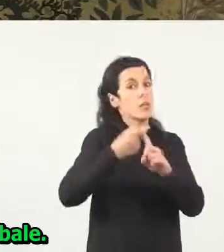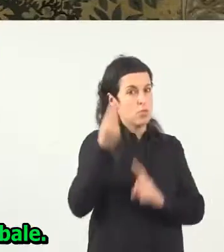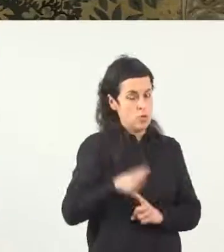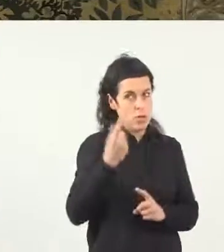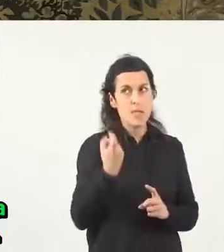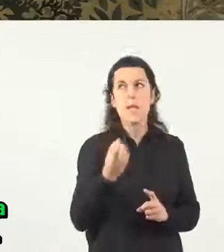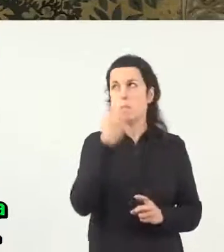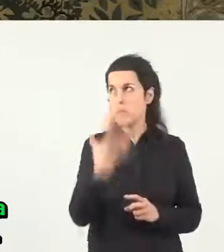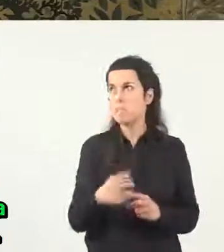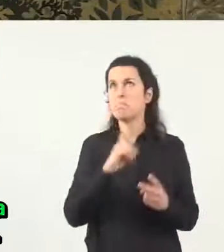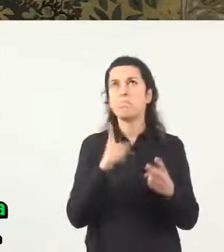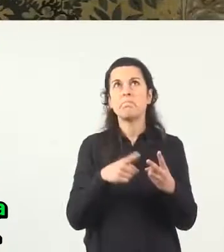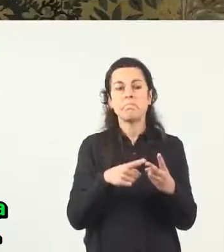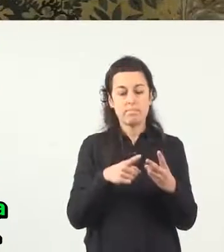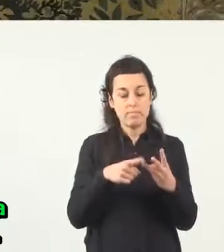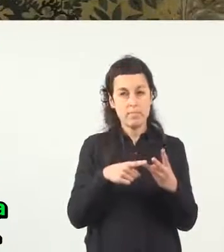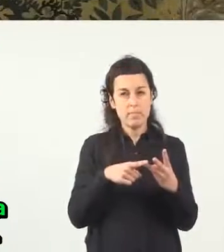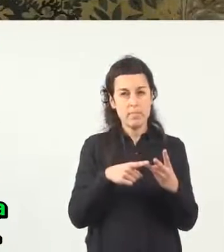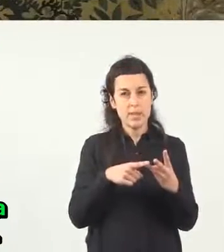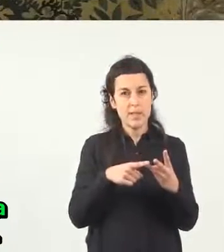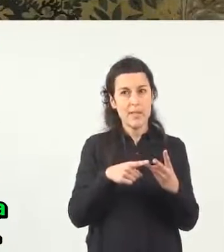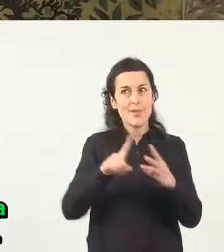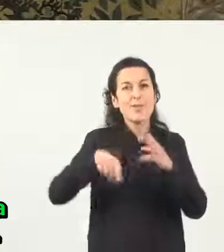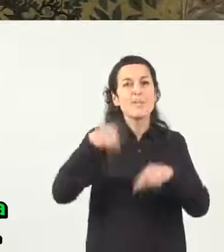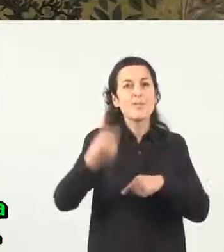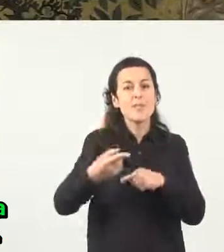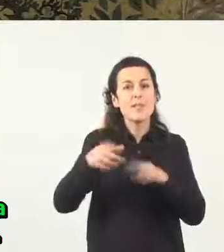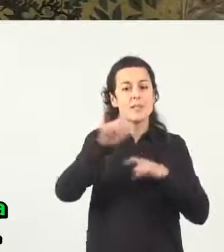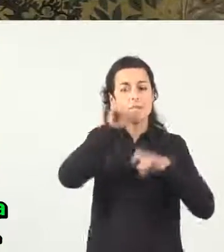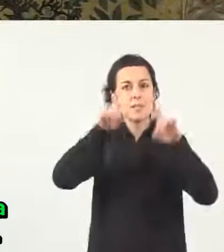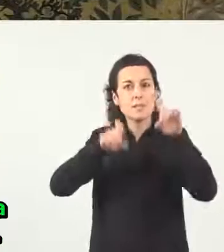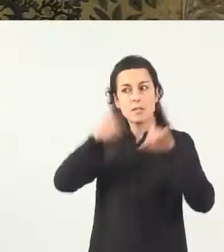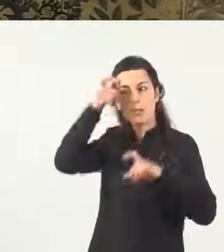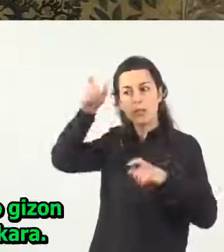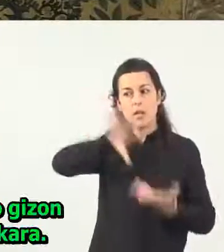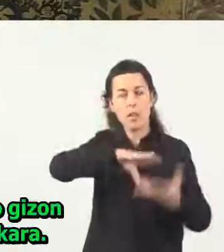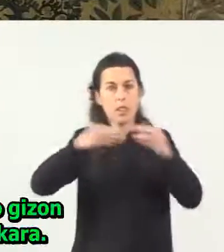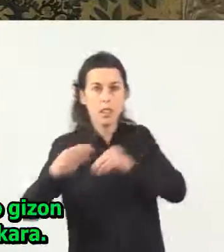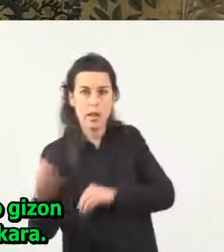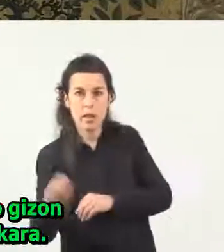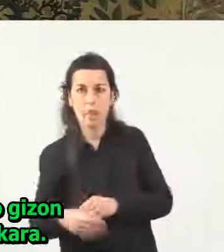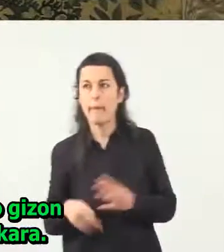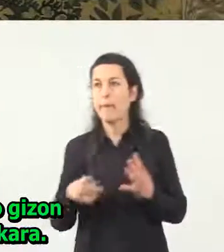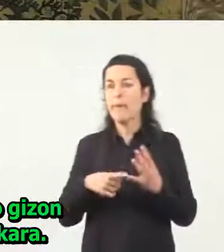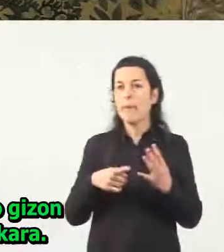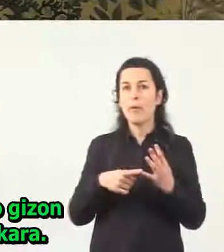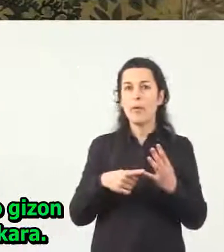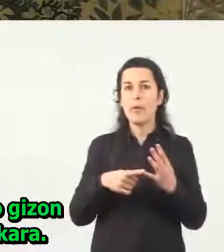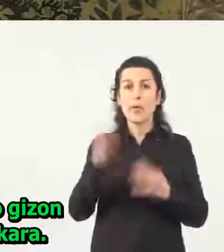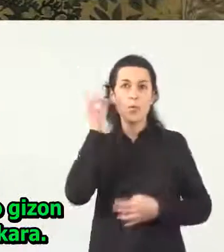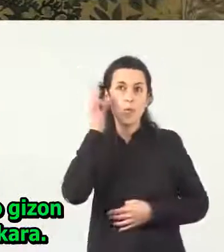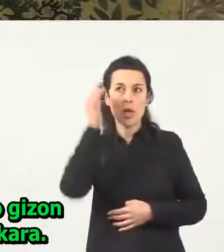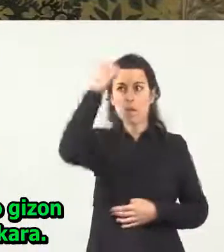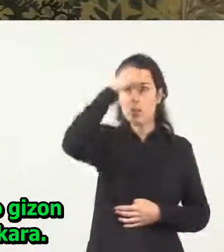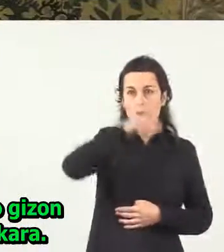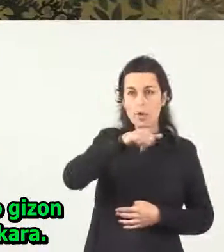onak, bale. Baina gero, kapaz izan behar gara, galderak egokitzeko gure herrian. Kapaz izan behar gara emakumeak ekartzeko, edo